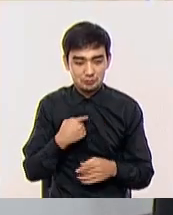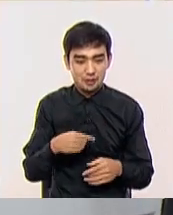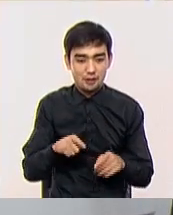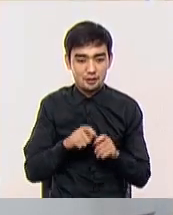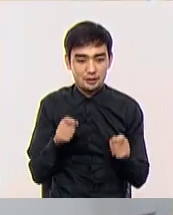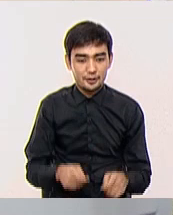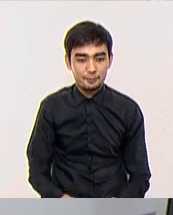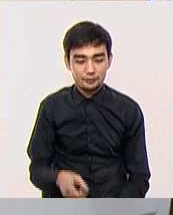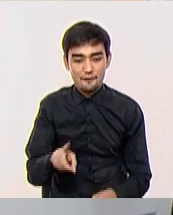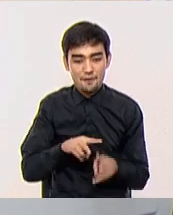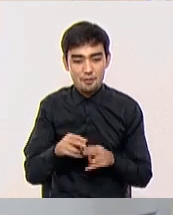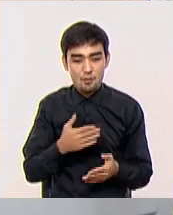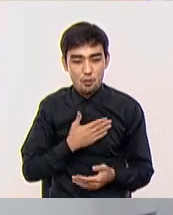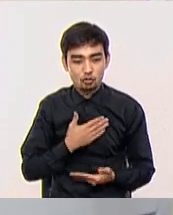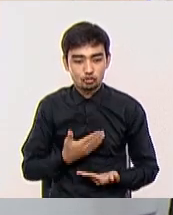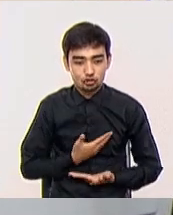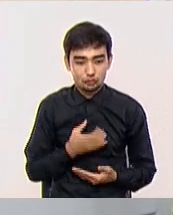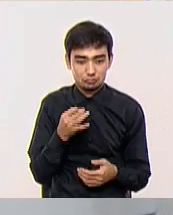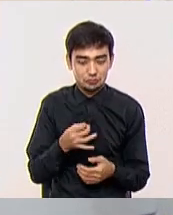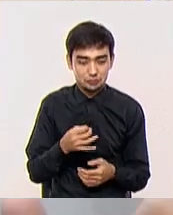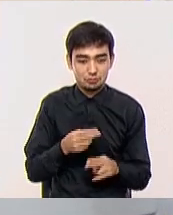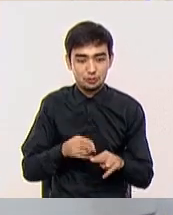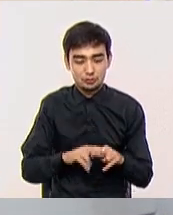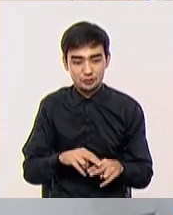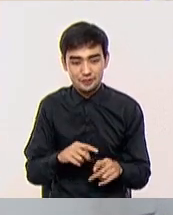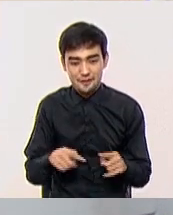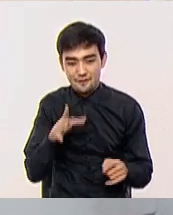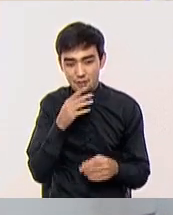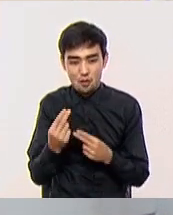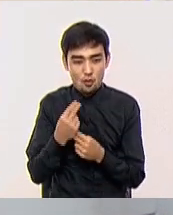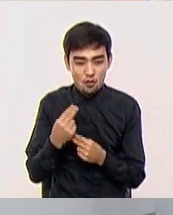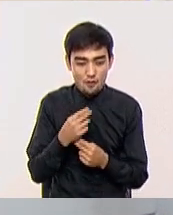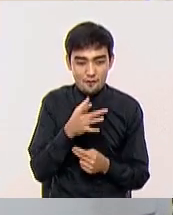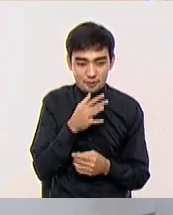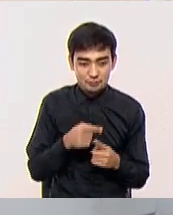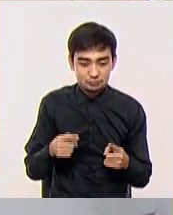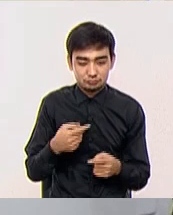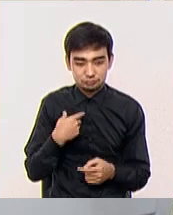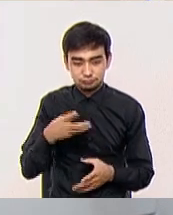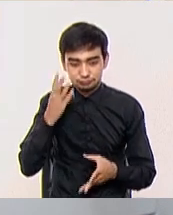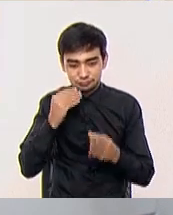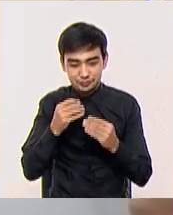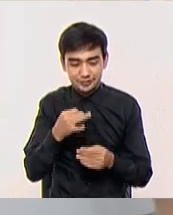повлияло на мою жизнь кардинально, потому что именно в период обучения в этот момент